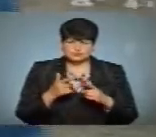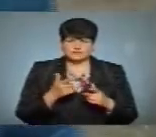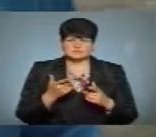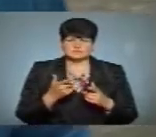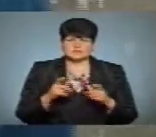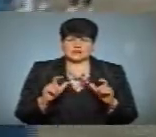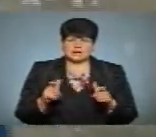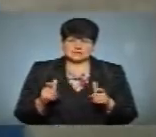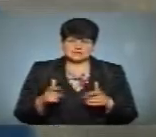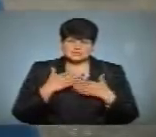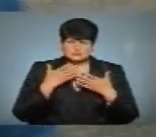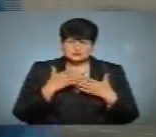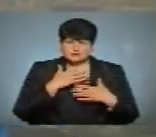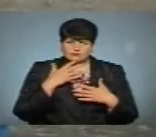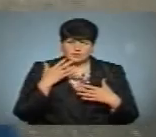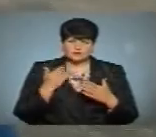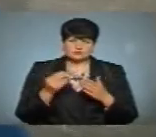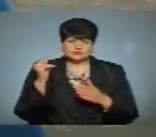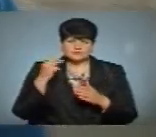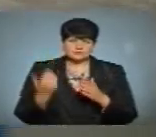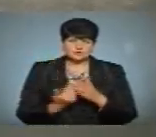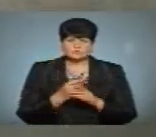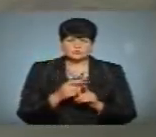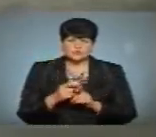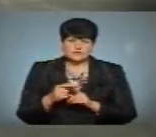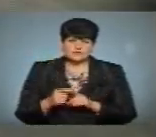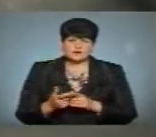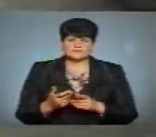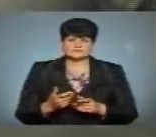англійської мови, вивчав нові слова, повторяв частини.